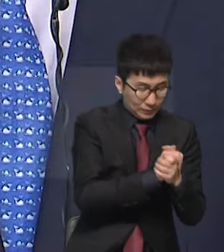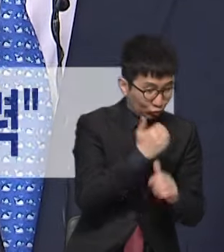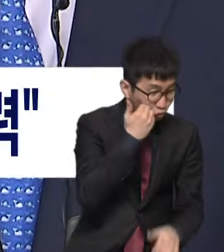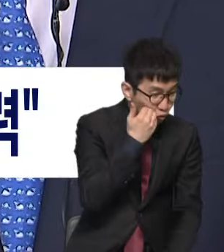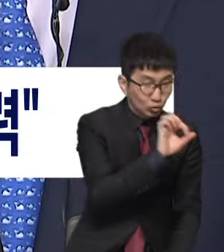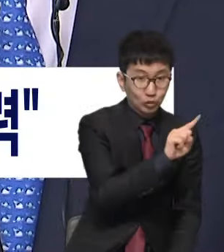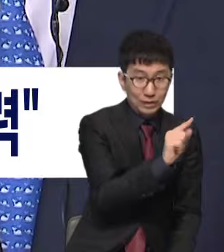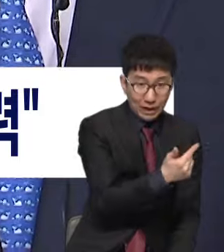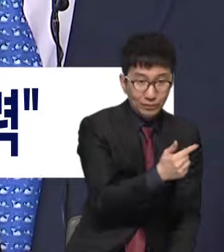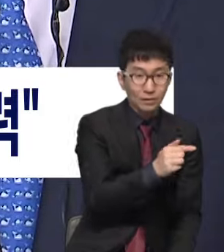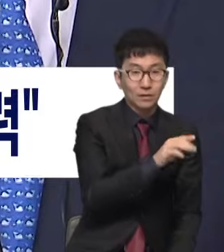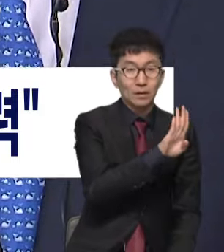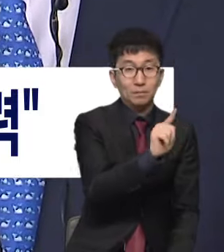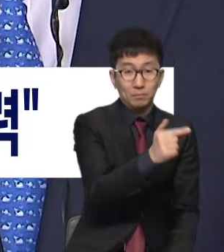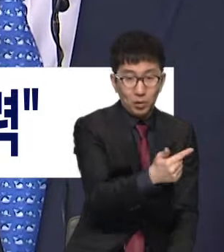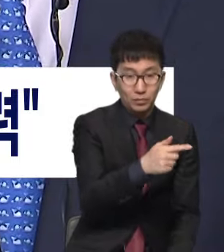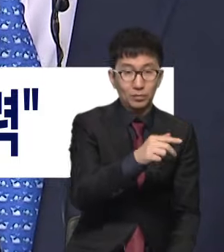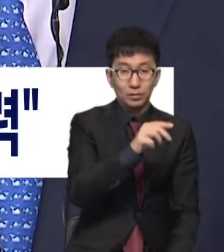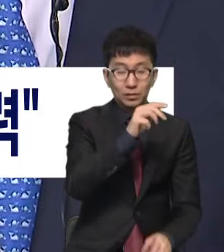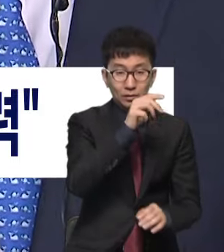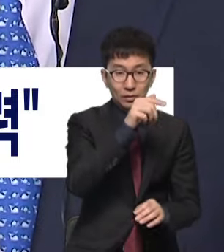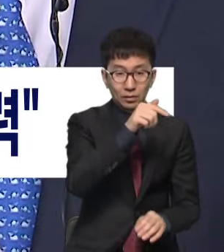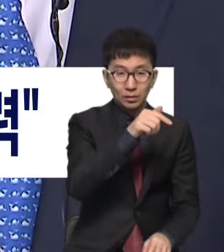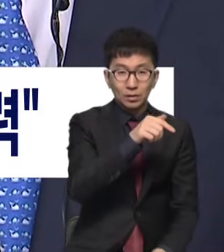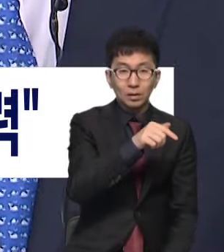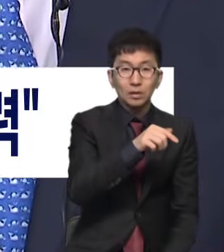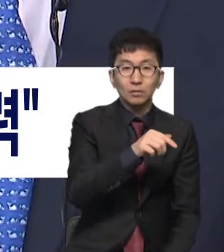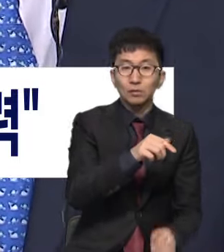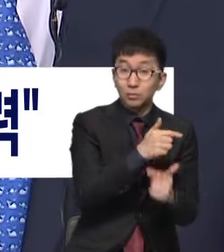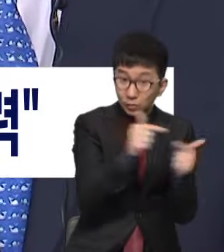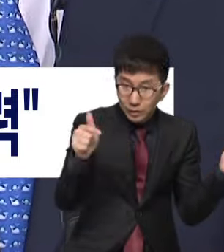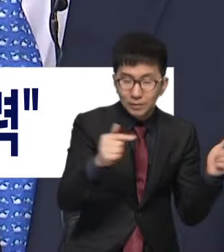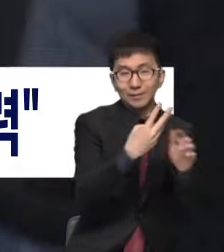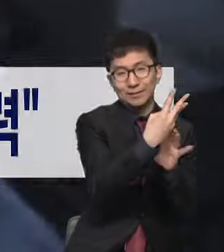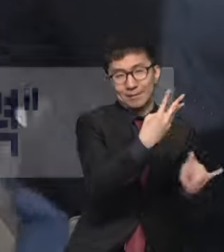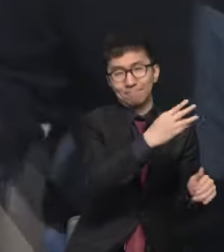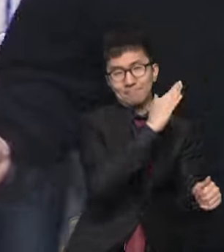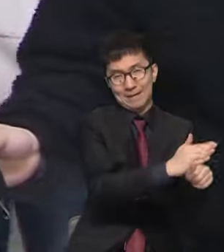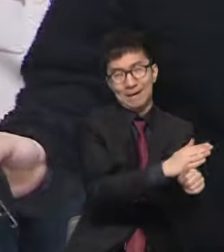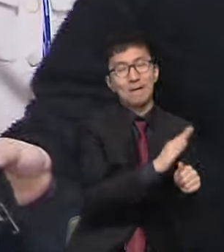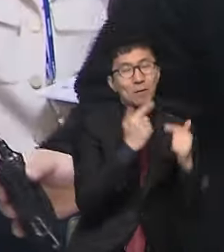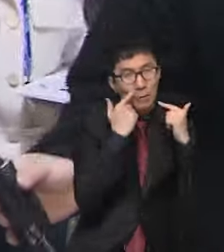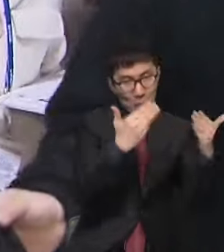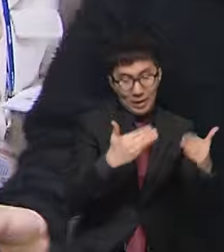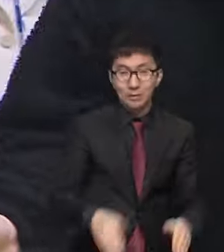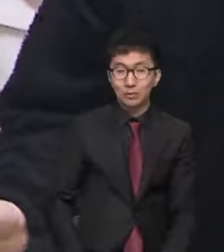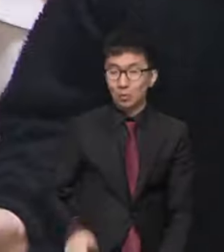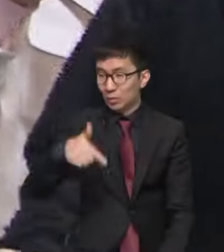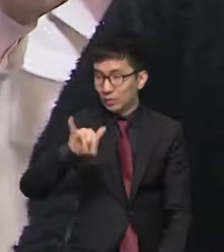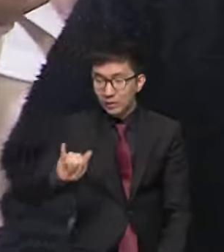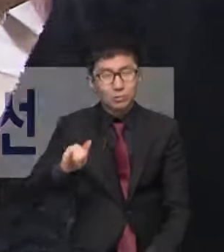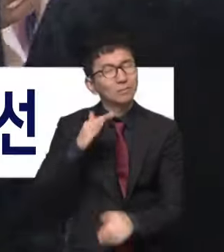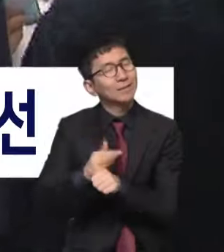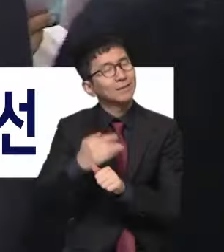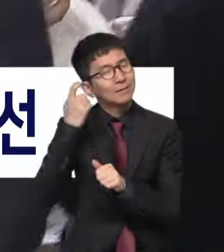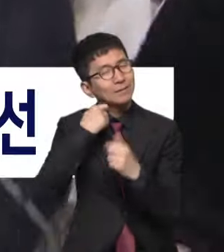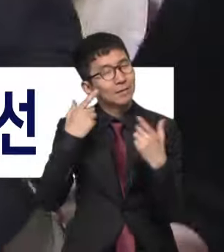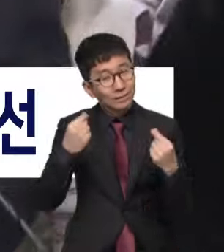변제일 비명 기동민 위원은 컷오프가 유력한 것으로 알려졌습니다 정치자금 수수 혐의를 받는